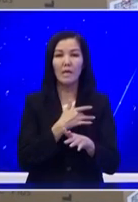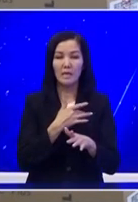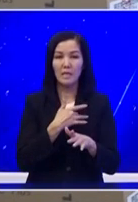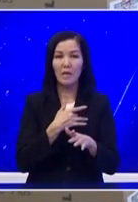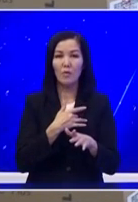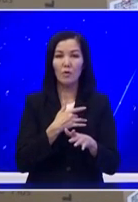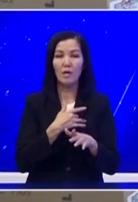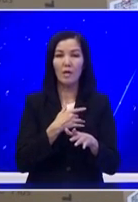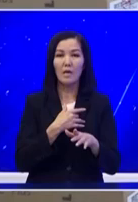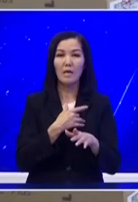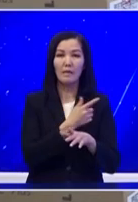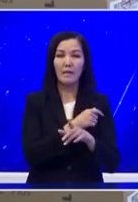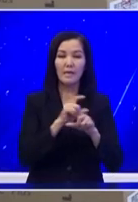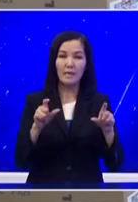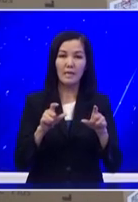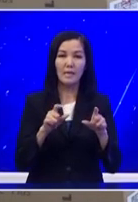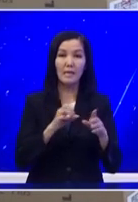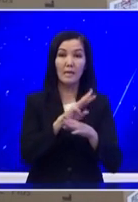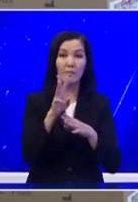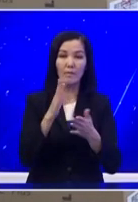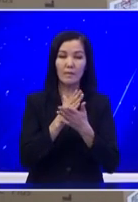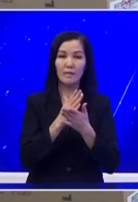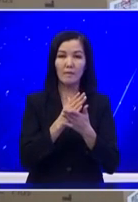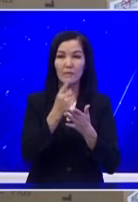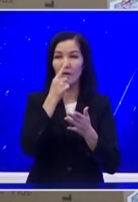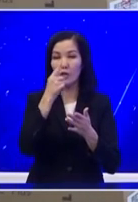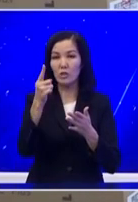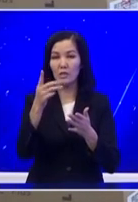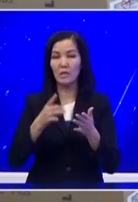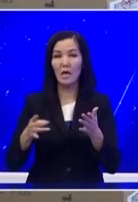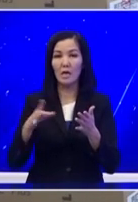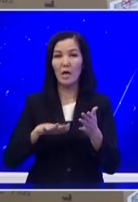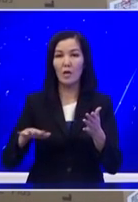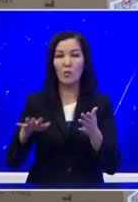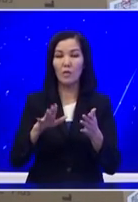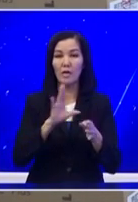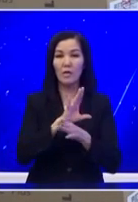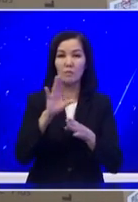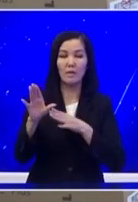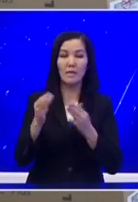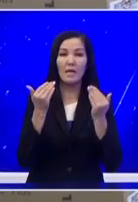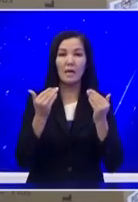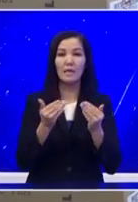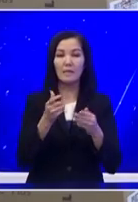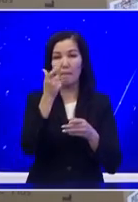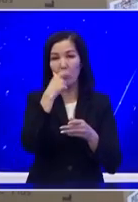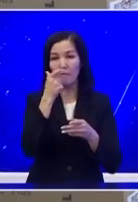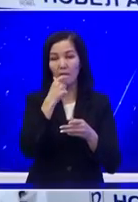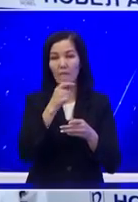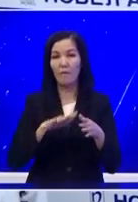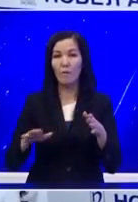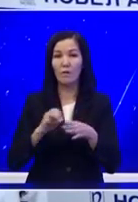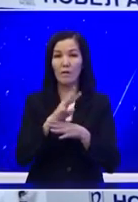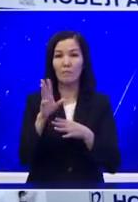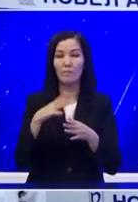бөлімдерін қамтамасыз етеміз. Пандемиктен бастап уже қашықтықтағы райондар кетеді. Бірінші өшірте біз қазір Панфилов ауданын қамтамасыз